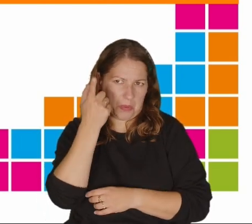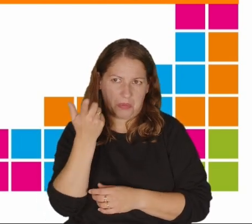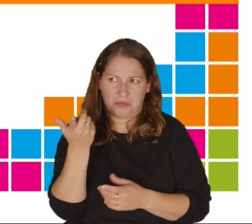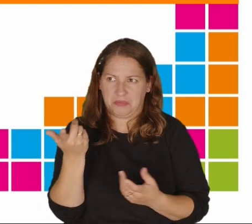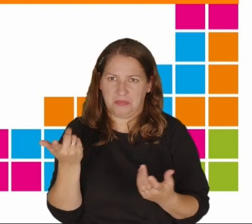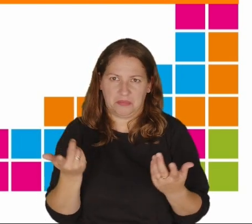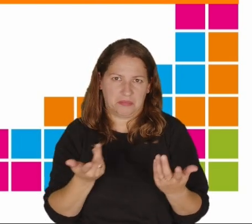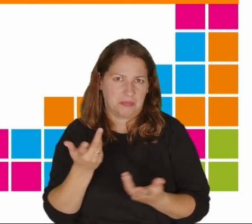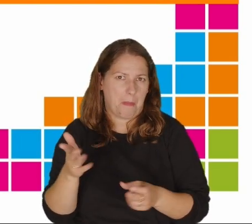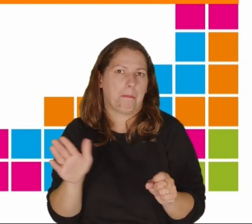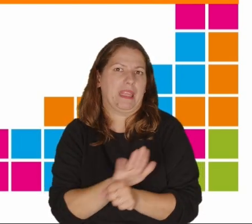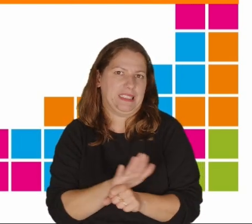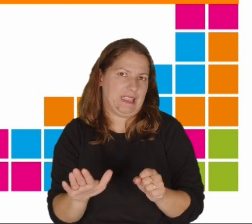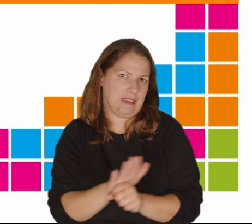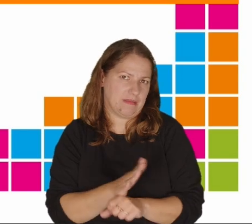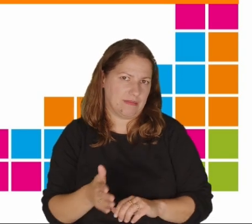na biznes.